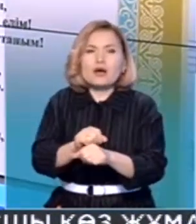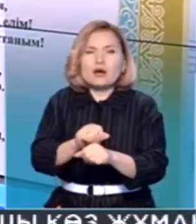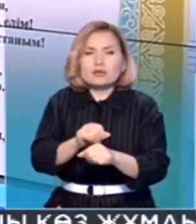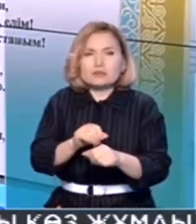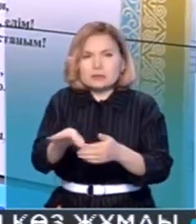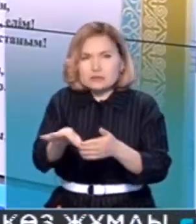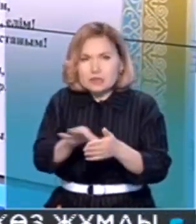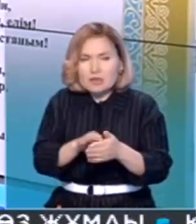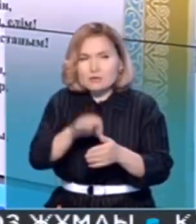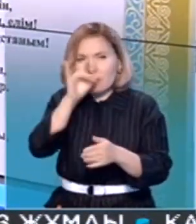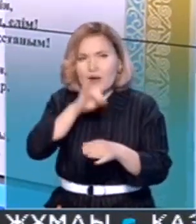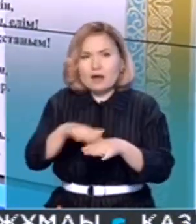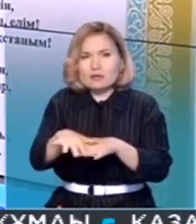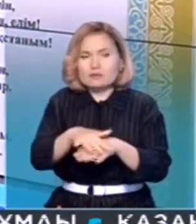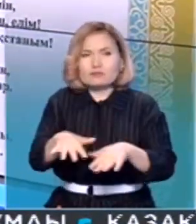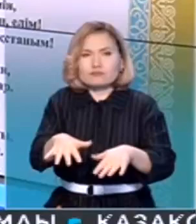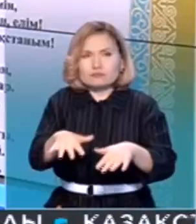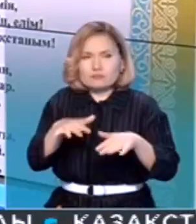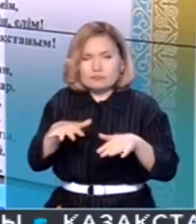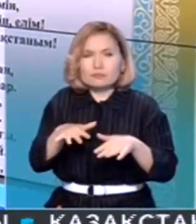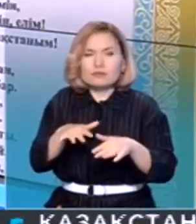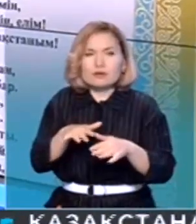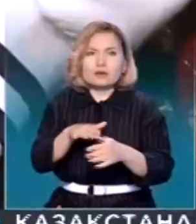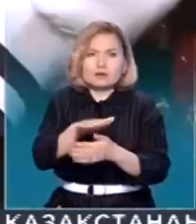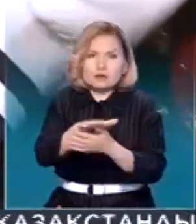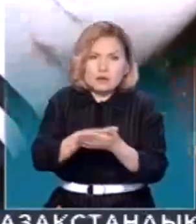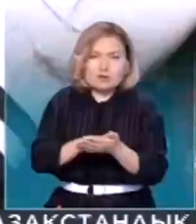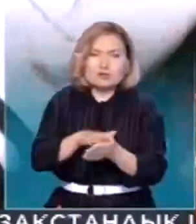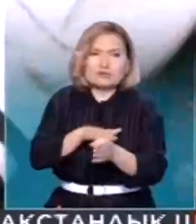гимнді соңына дейін орындап шықты.